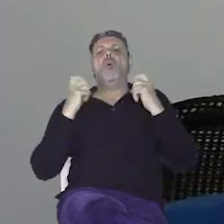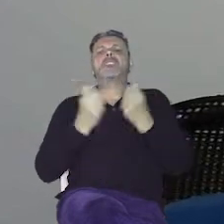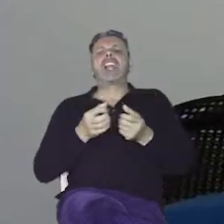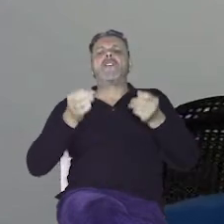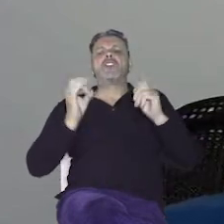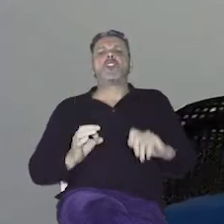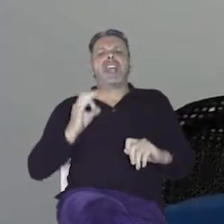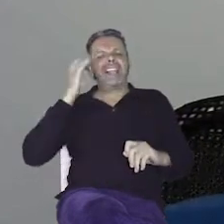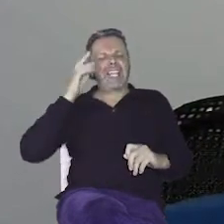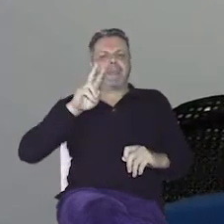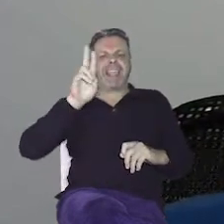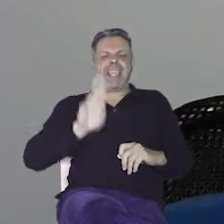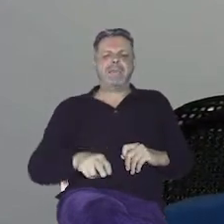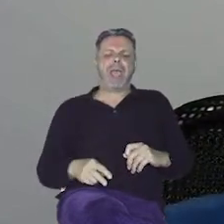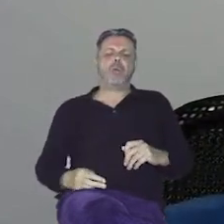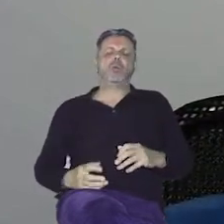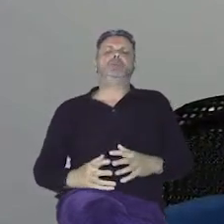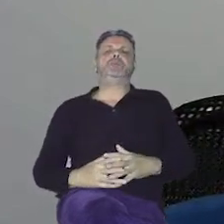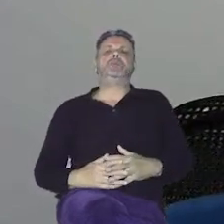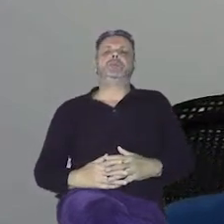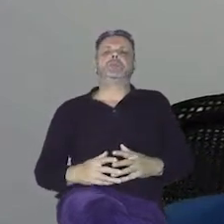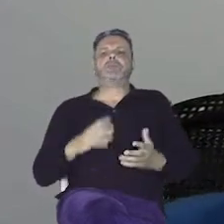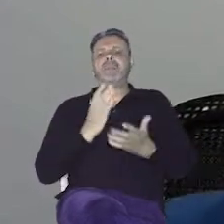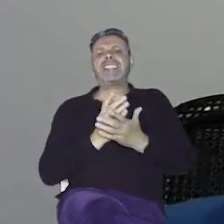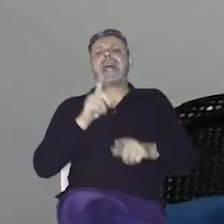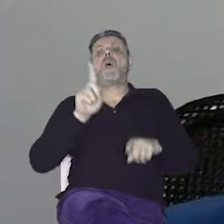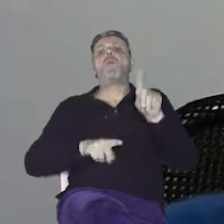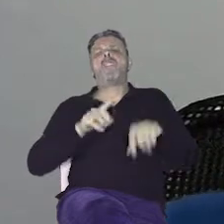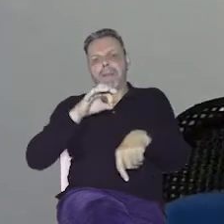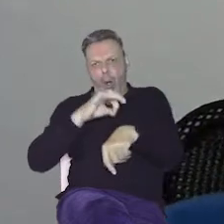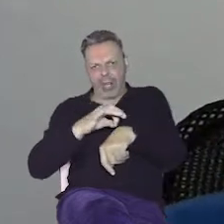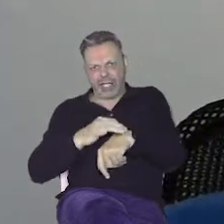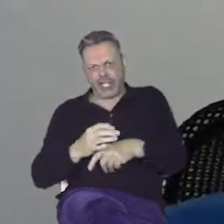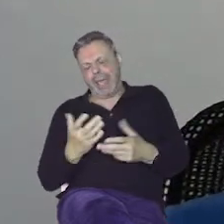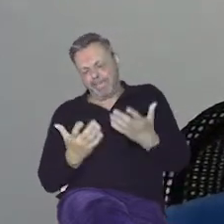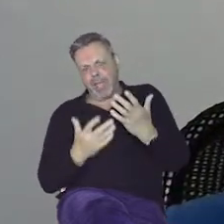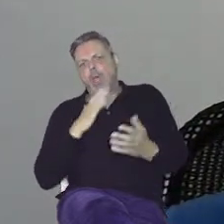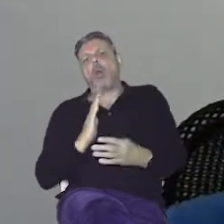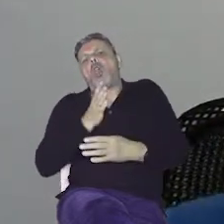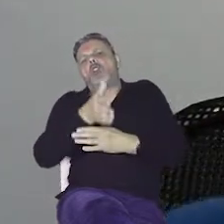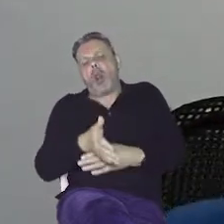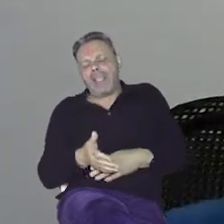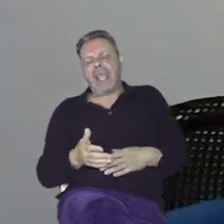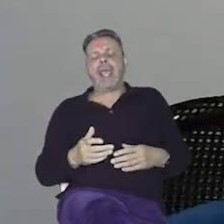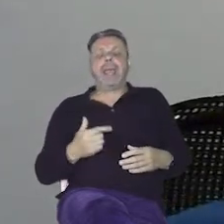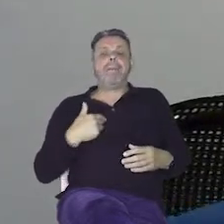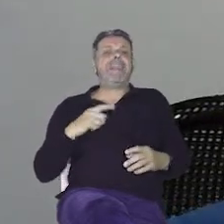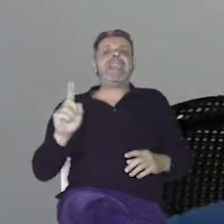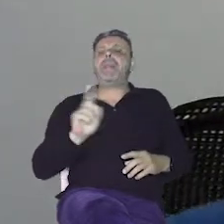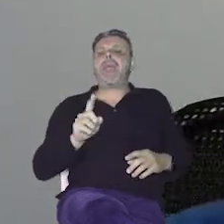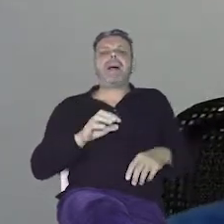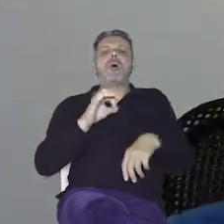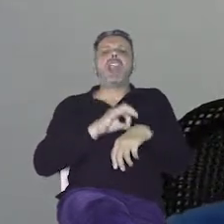skrbi imaju, većina njih, samo povremeno liječnike koji dolaze, koji imaju pacijente. Mi nemamo